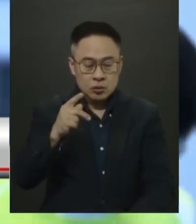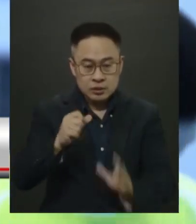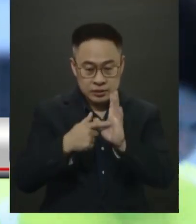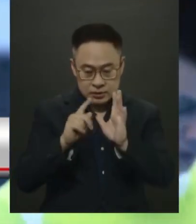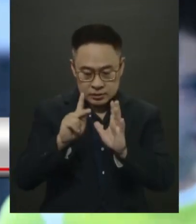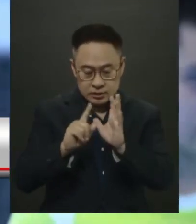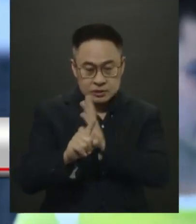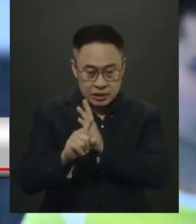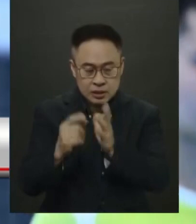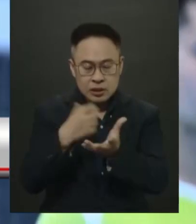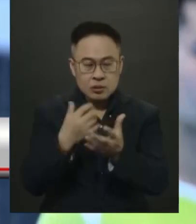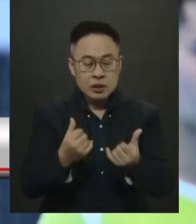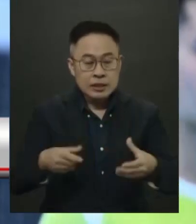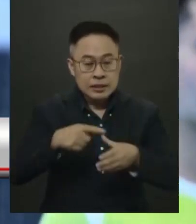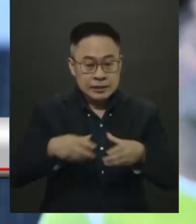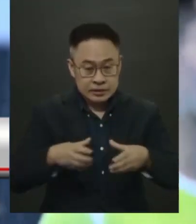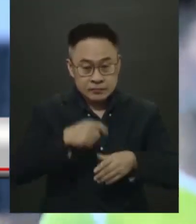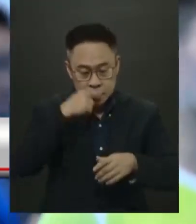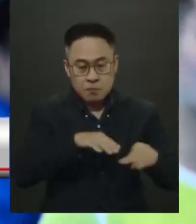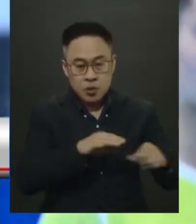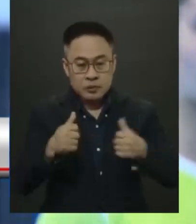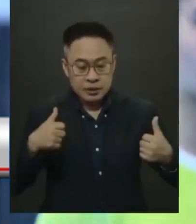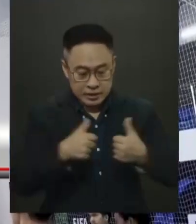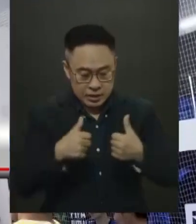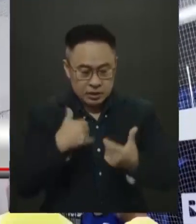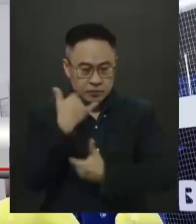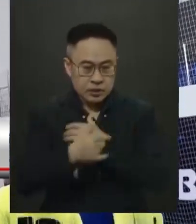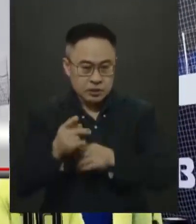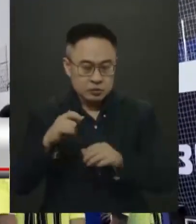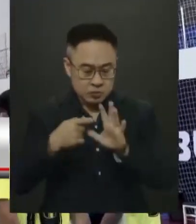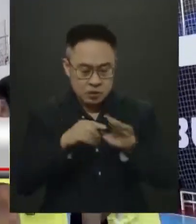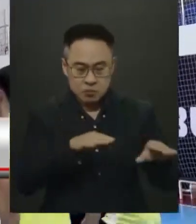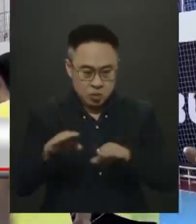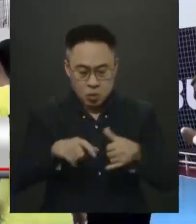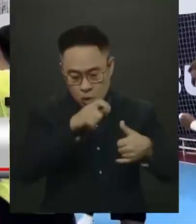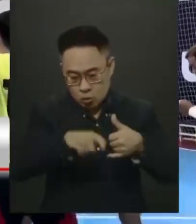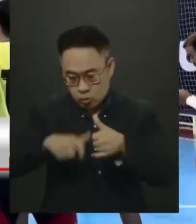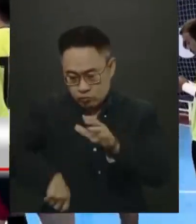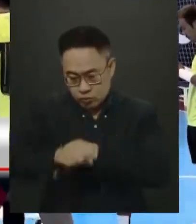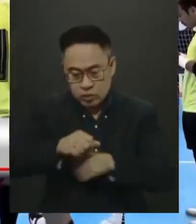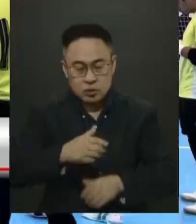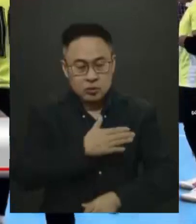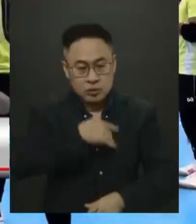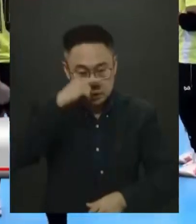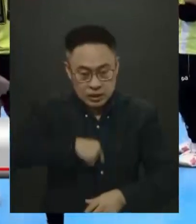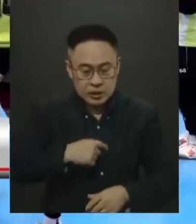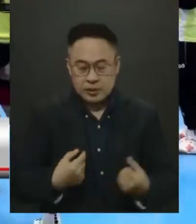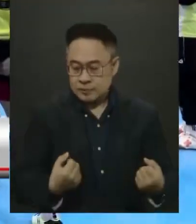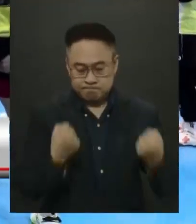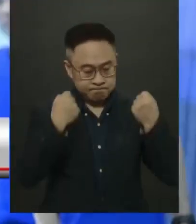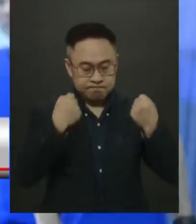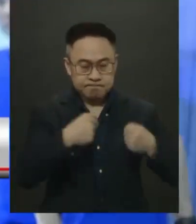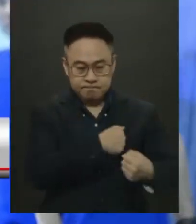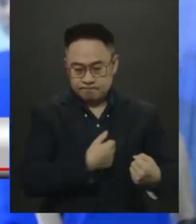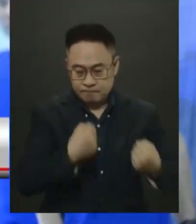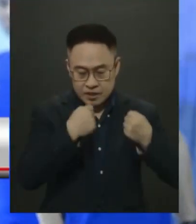าทีมของเราเนี่ยพร้อมแล้วที่จะเจอกับคิวบาในเกมวันนี้ทุกคนสภาพร่างกายสมบูรณ์แบบไม่มีใครมีอาการบาดเจ็บส่วนตัวก็มี